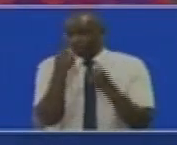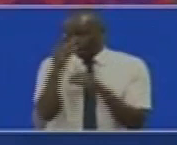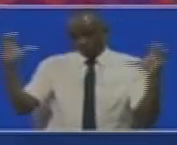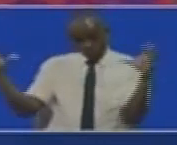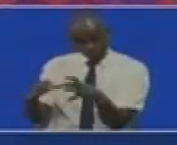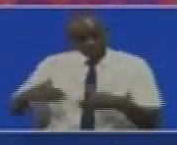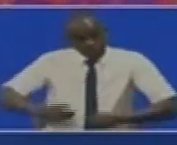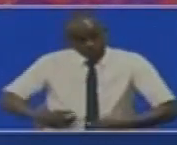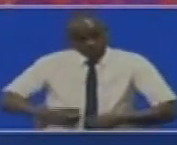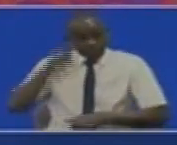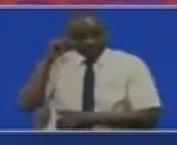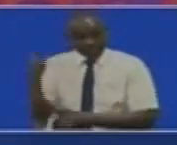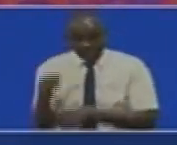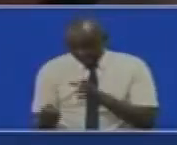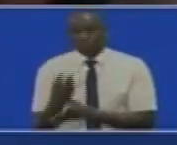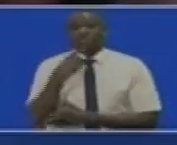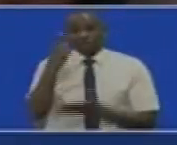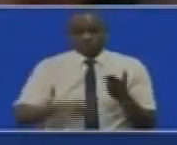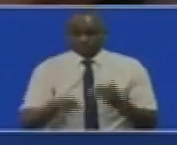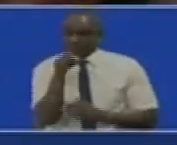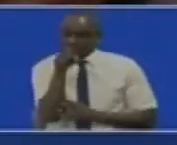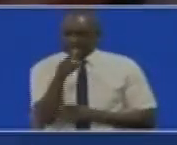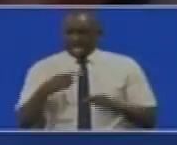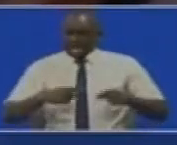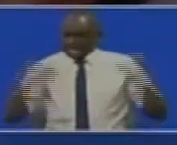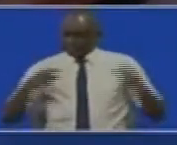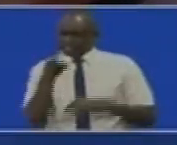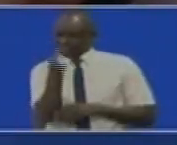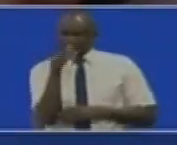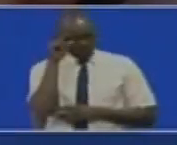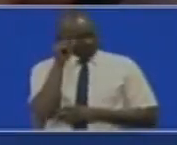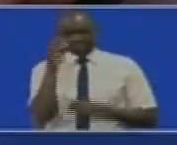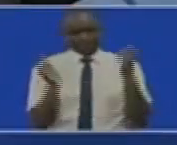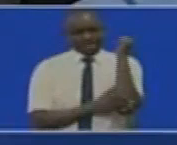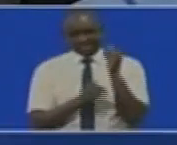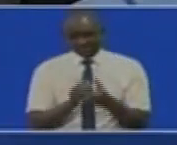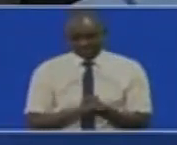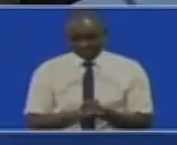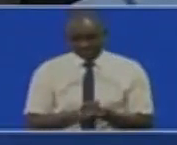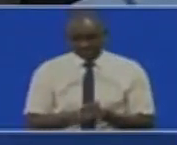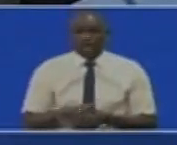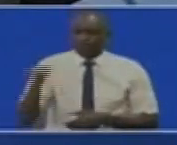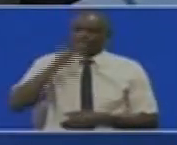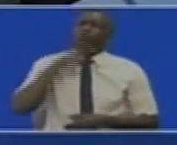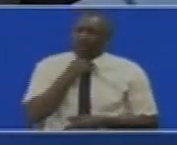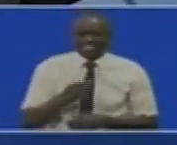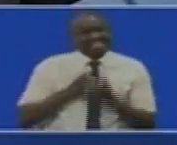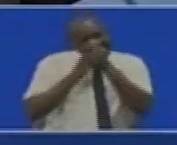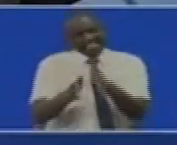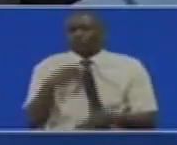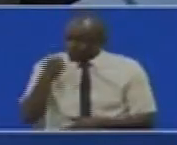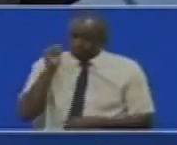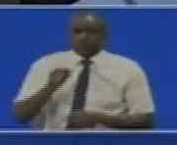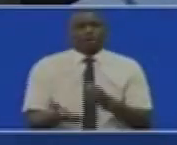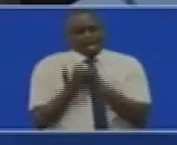vijana mjini Mombasa limejitokeza kukemea uhasama unaoendelea mjini Mombasa. We need leaders who can